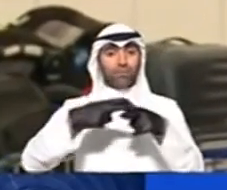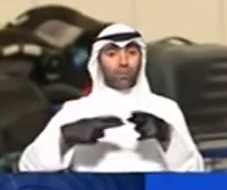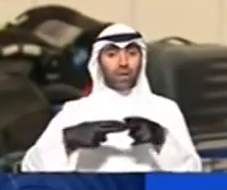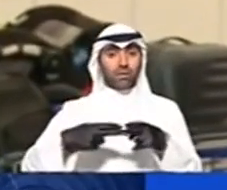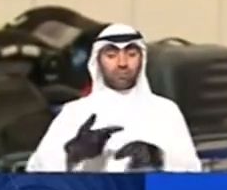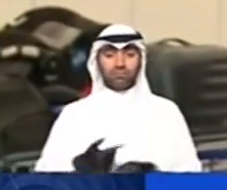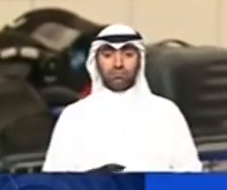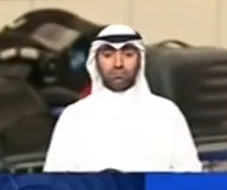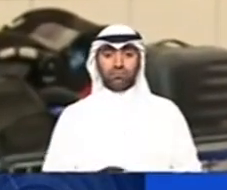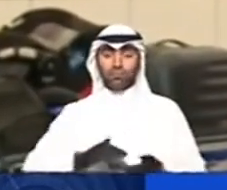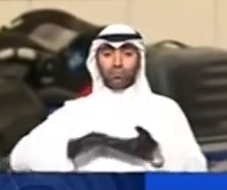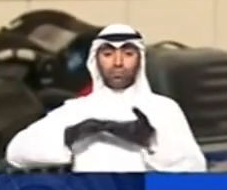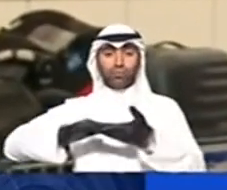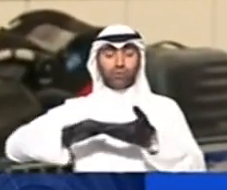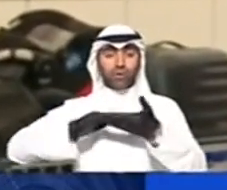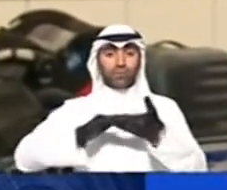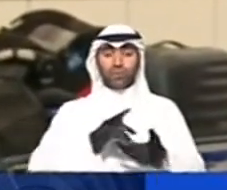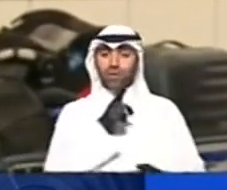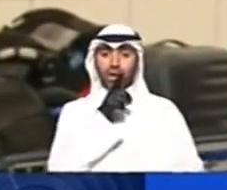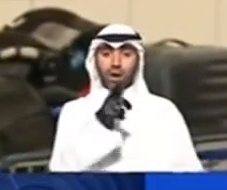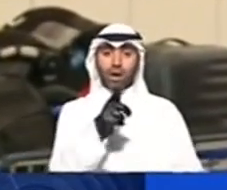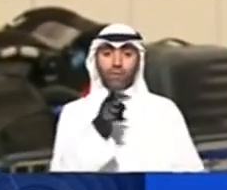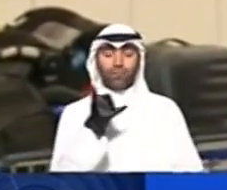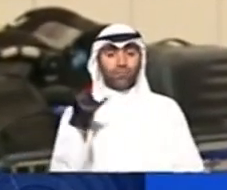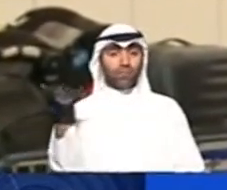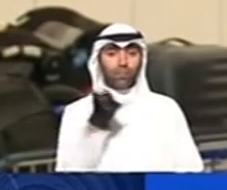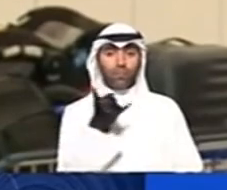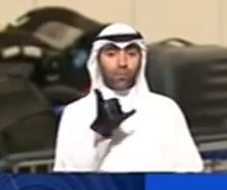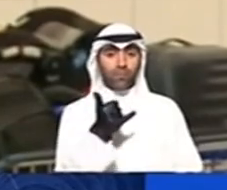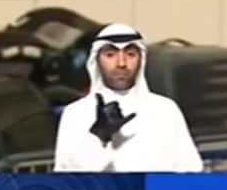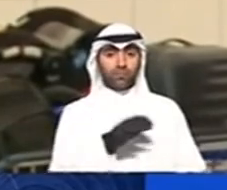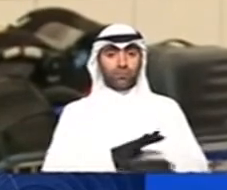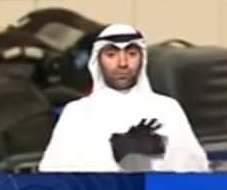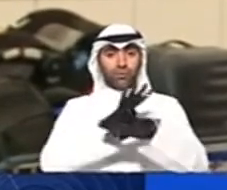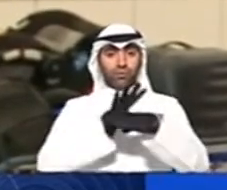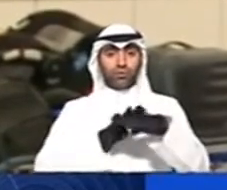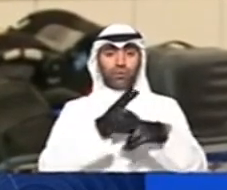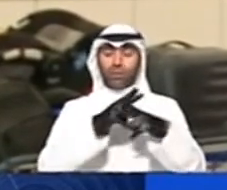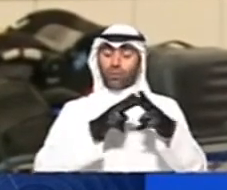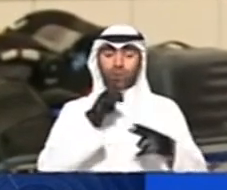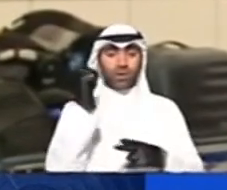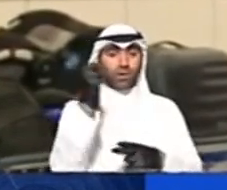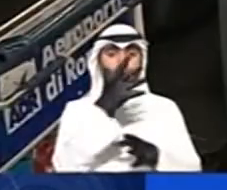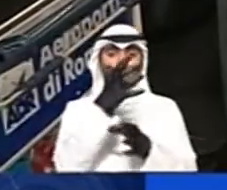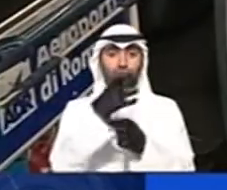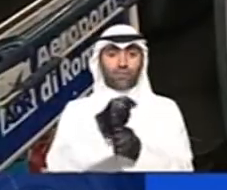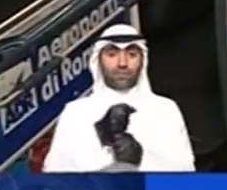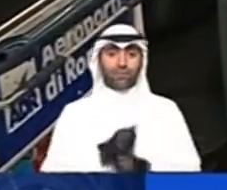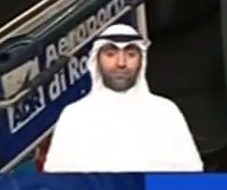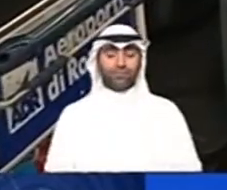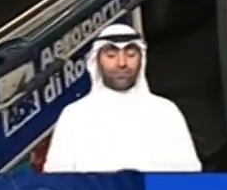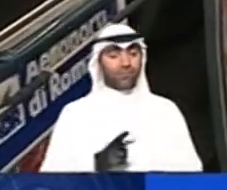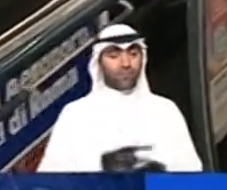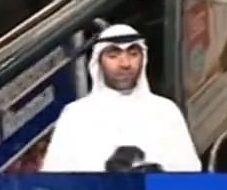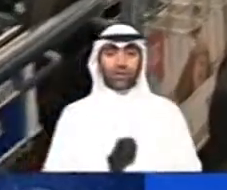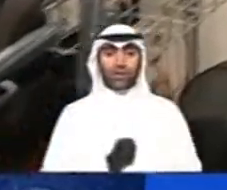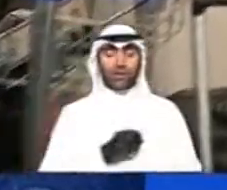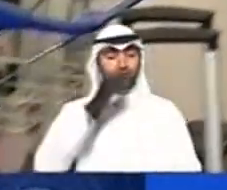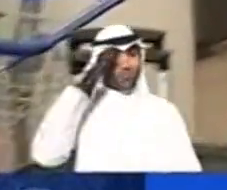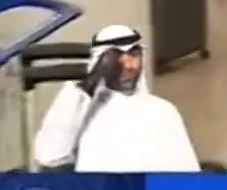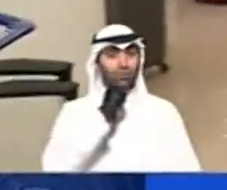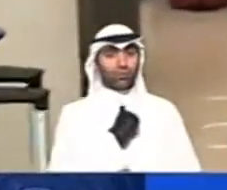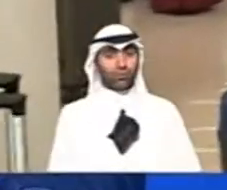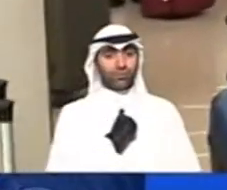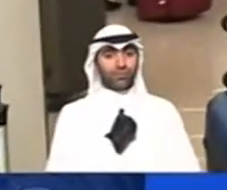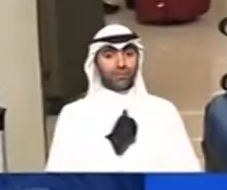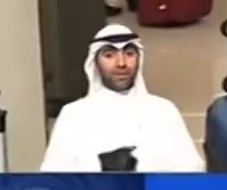إلى سيدي معالي نائب رئيس مجلس الوزراء وزير الدفاع الشيخ أحمد المنصور والقيادة العسكرية